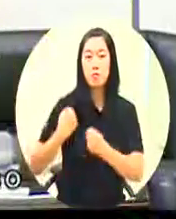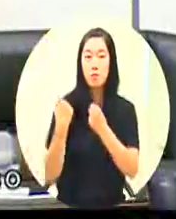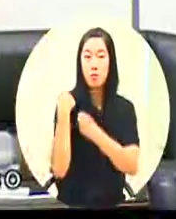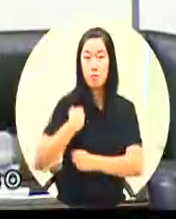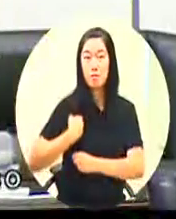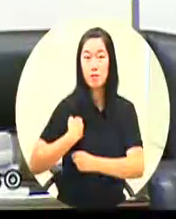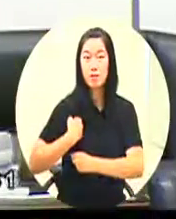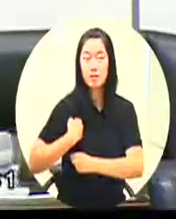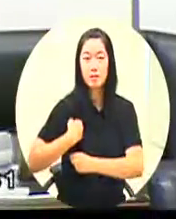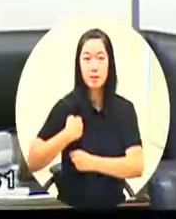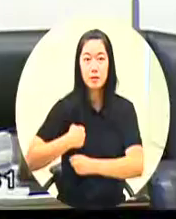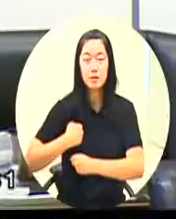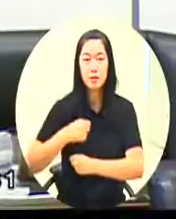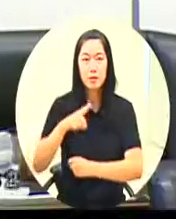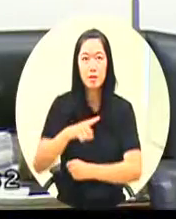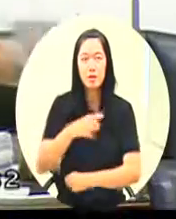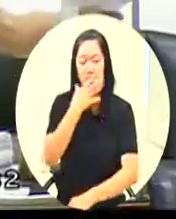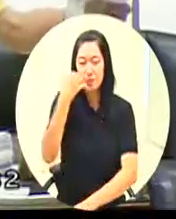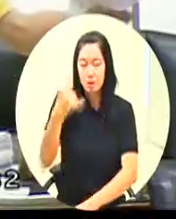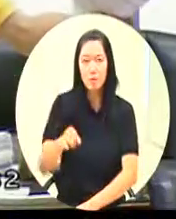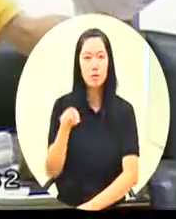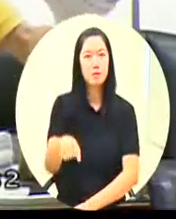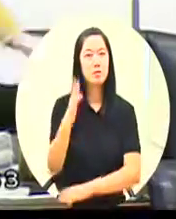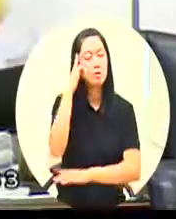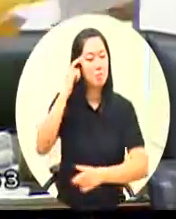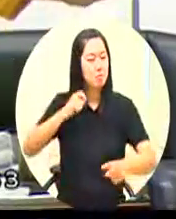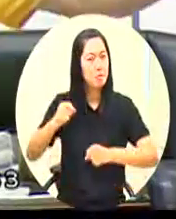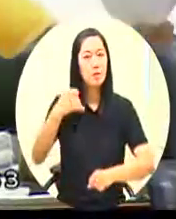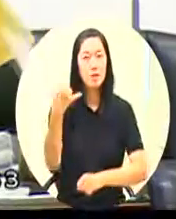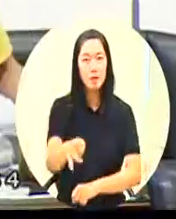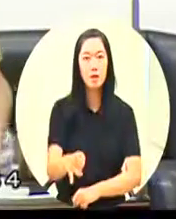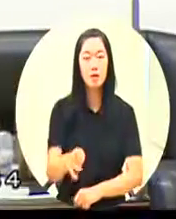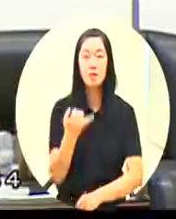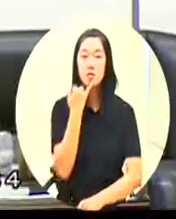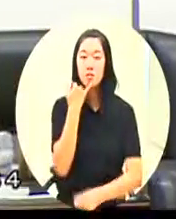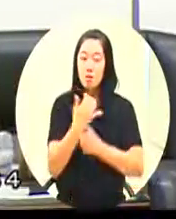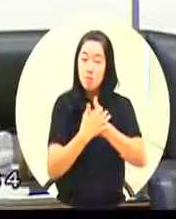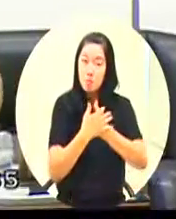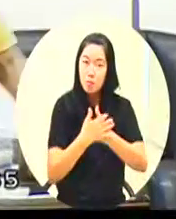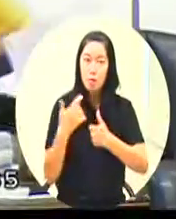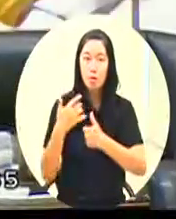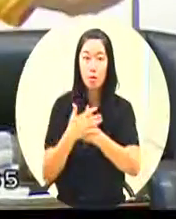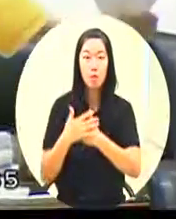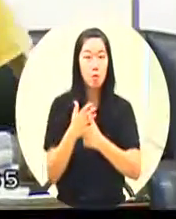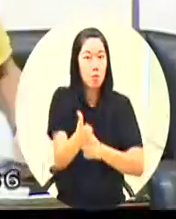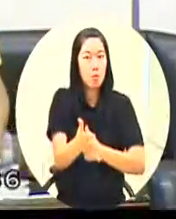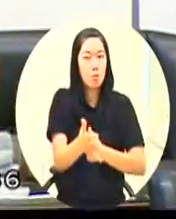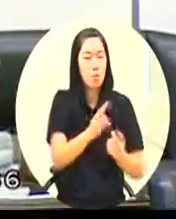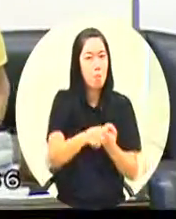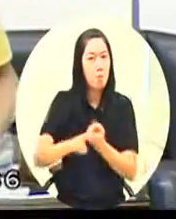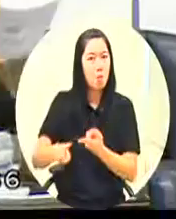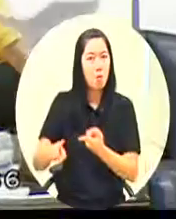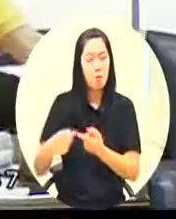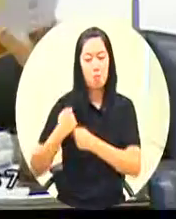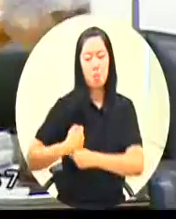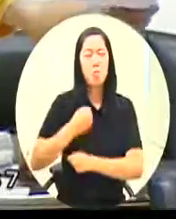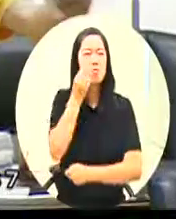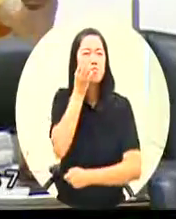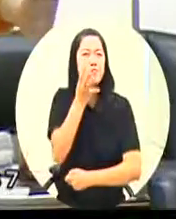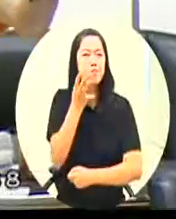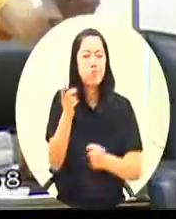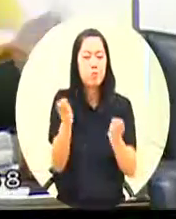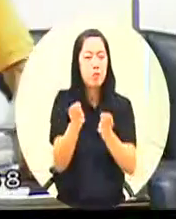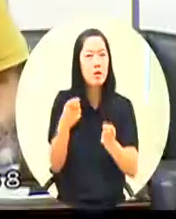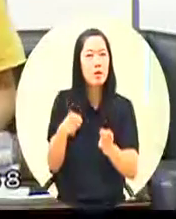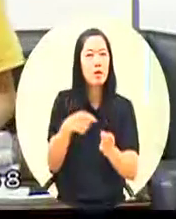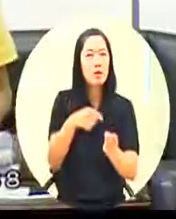蛋、那个能打战吗？能够去保家卫国吗？当了什么四个月的训练，军兵